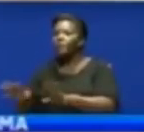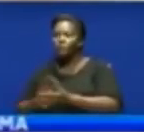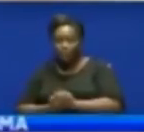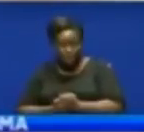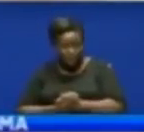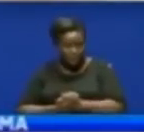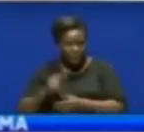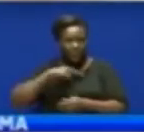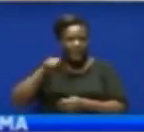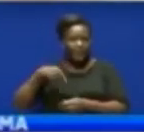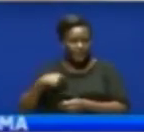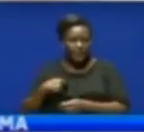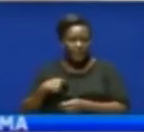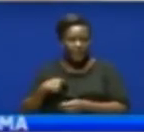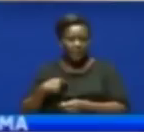sasa